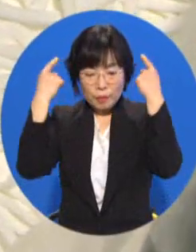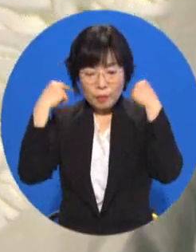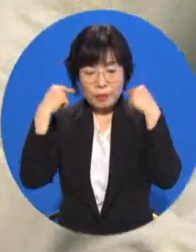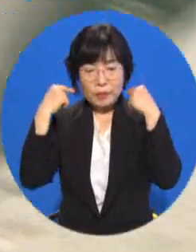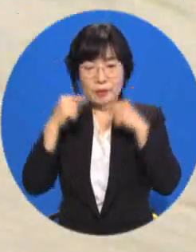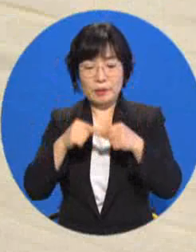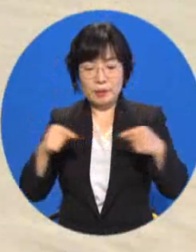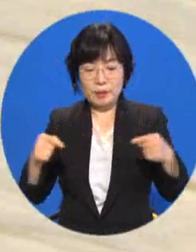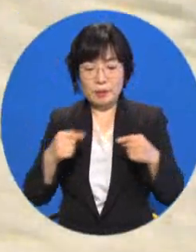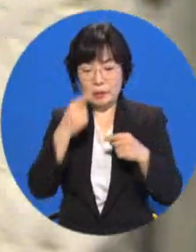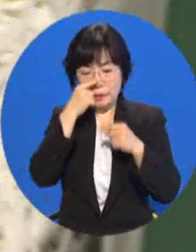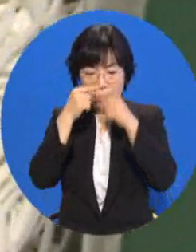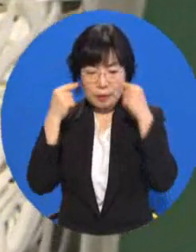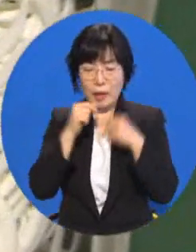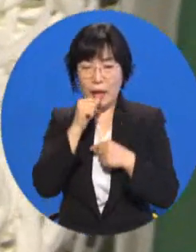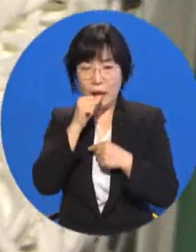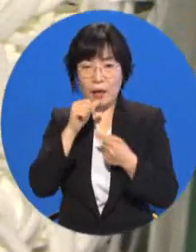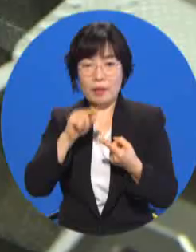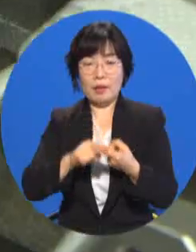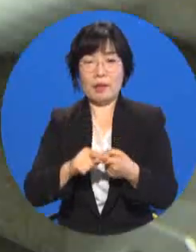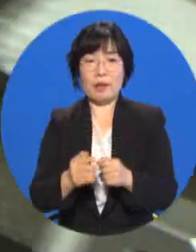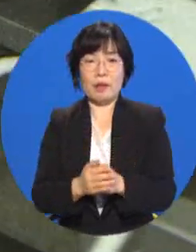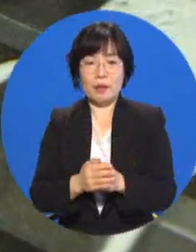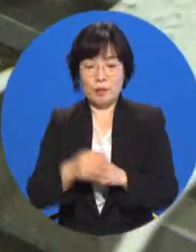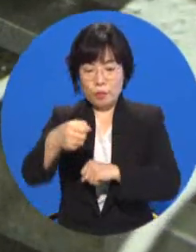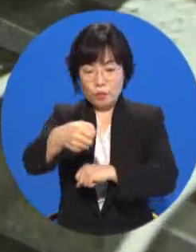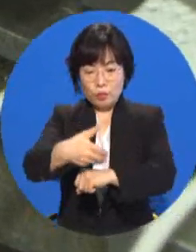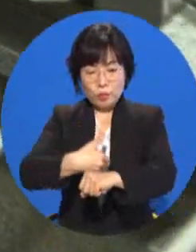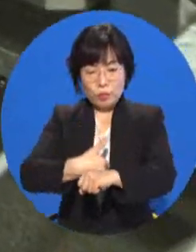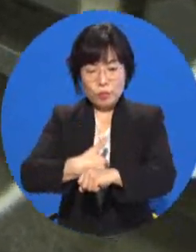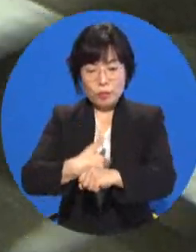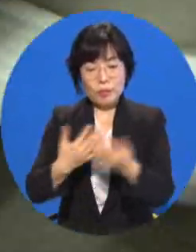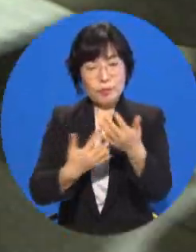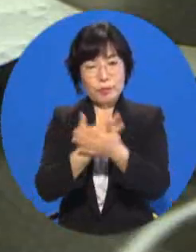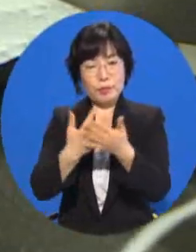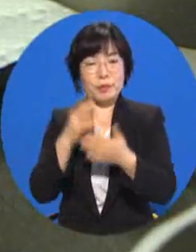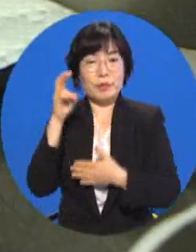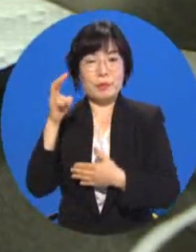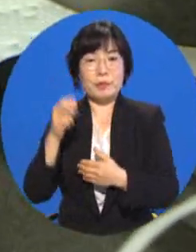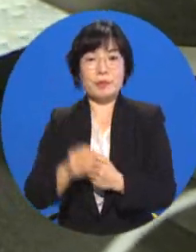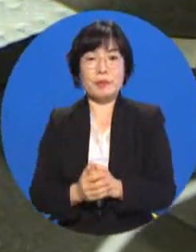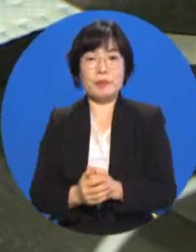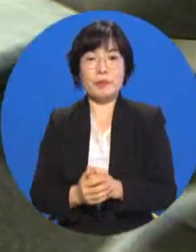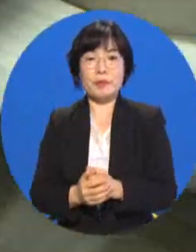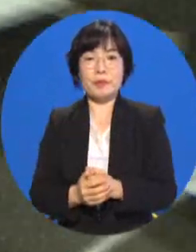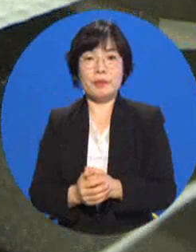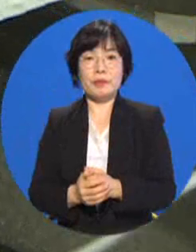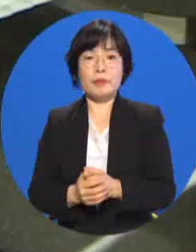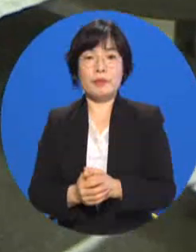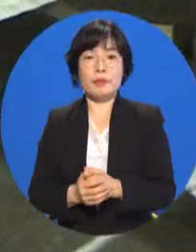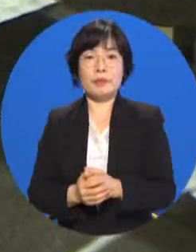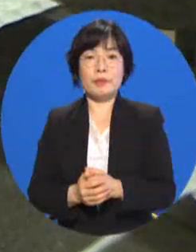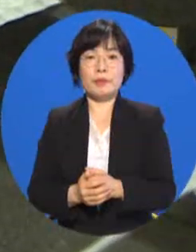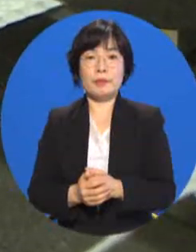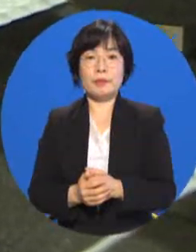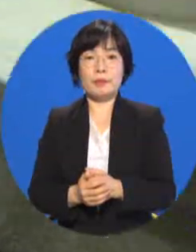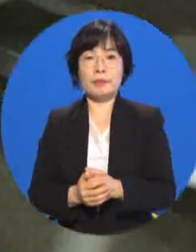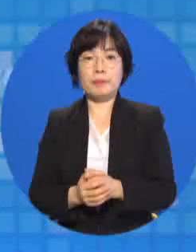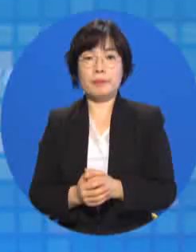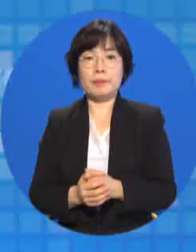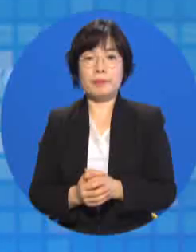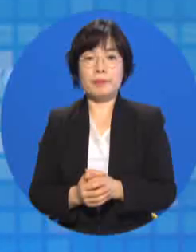끈, 콧등 고정용 철사까지도 수급 전망이 여의치 않기 때문입니다. MBC 뉴스 양현승입니다.